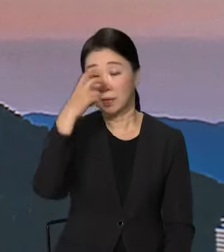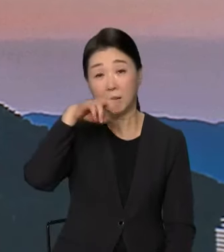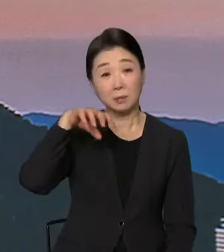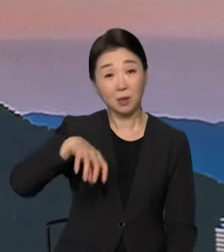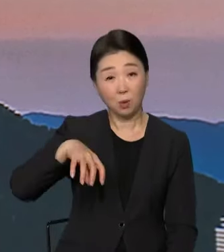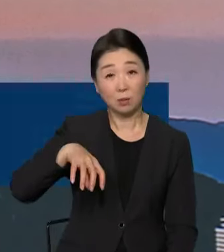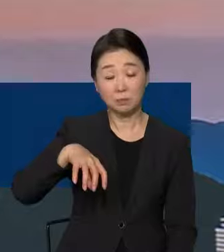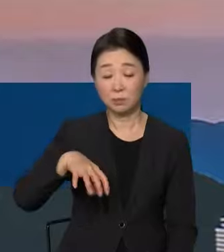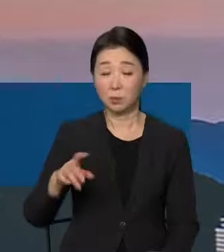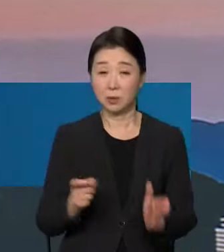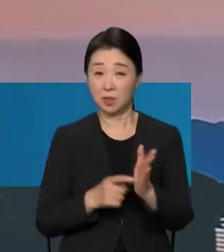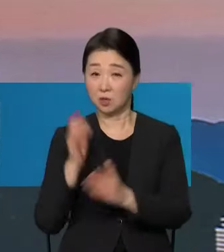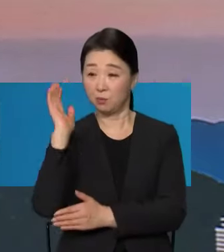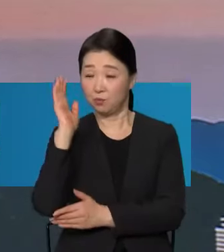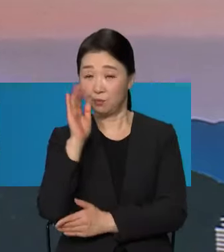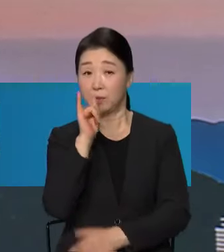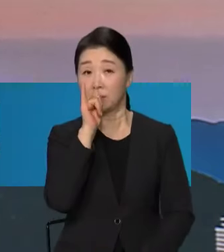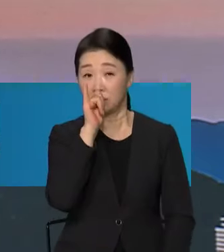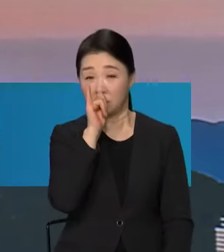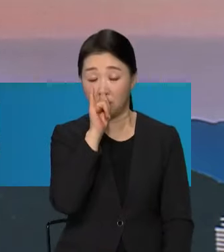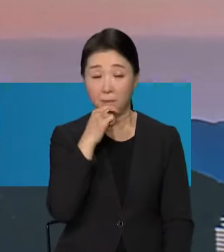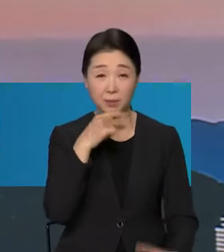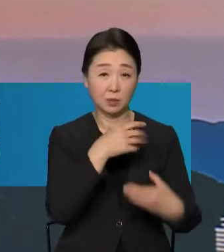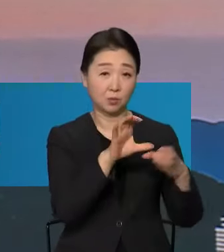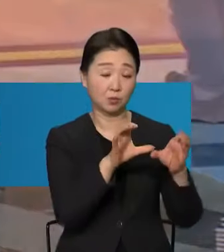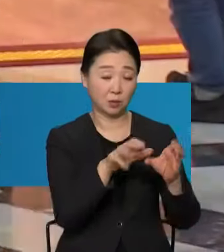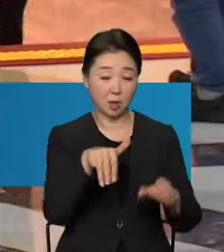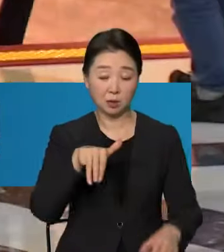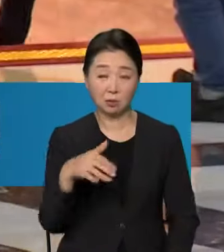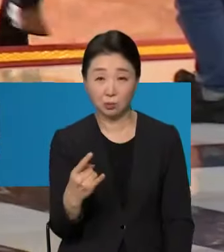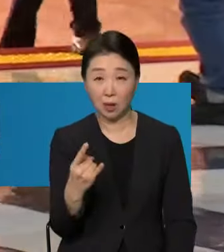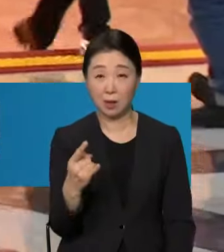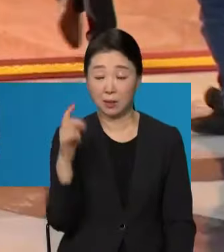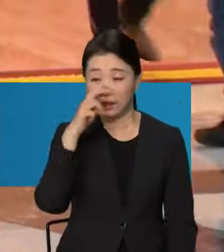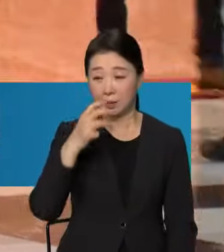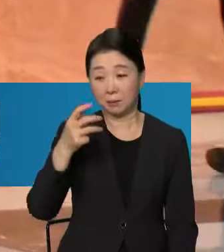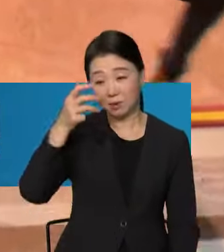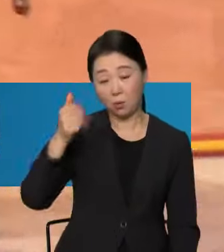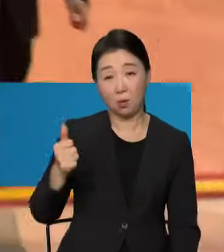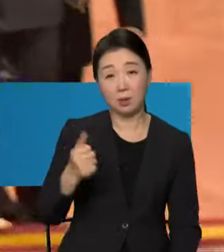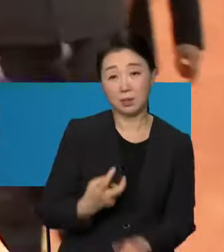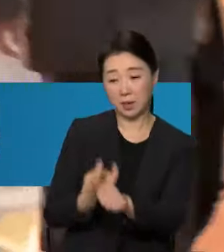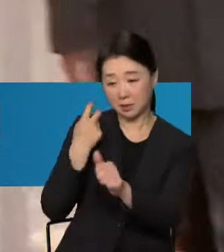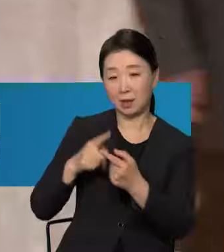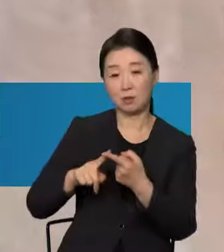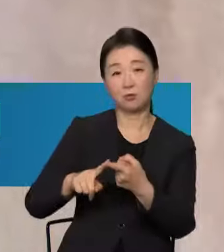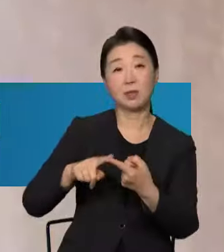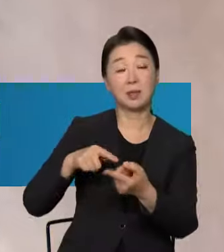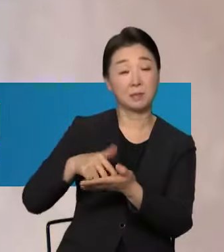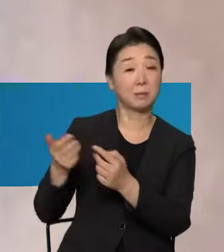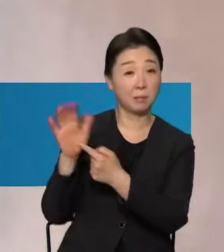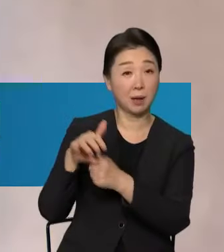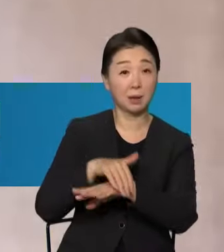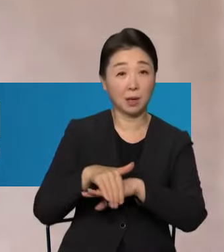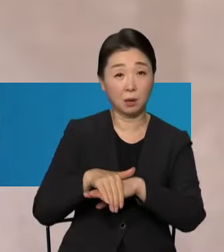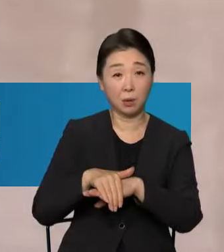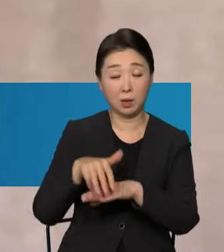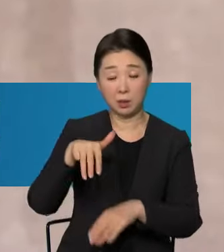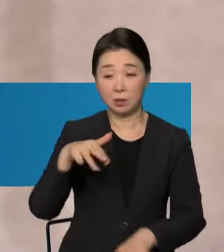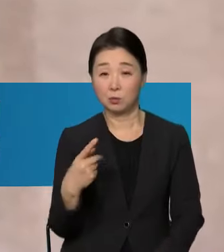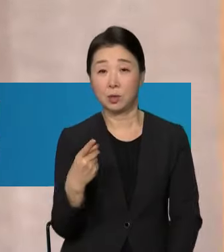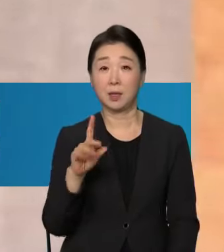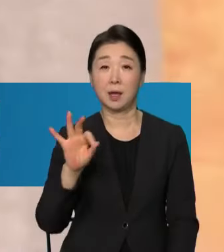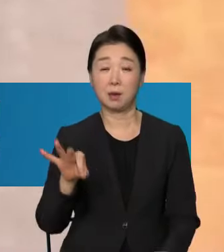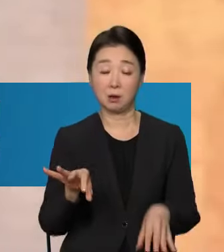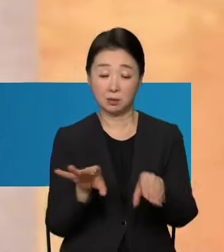감사원이 오늘 긴급 브리핑을 열고 더불어민주당의 최재해 감사원장 탄핵 추진에 대한 입장을 밝힙니다. 최다령